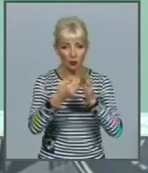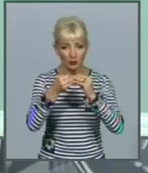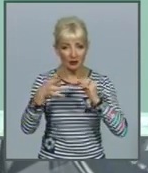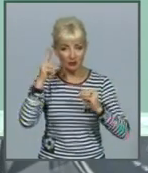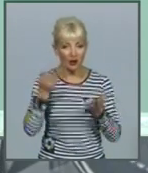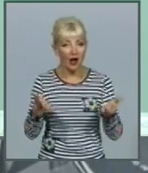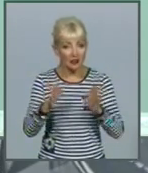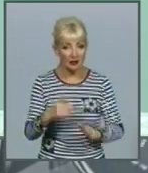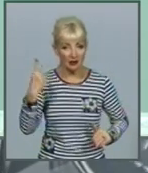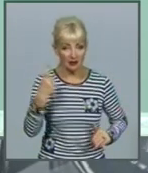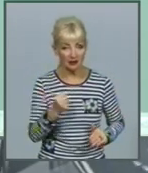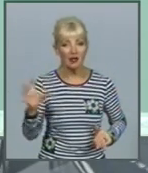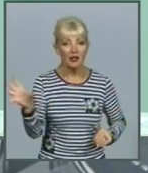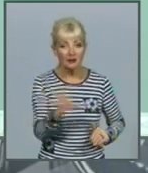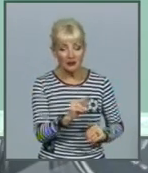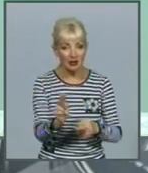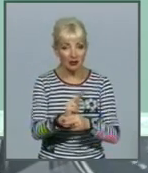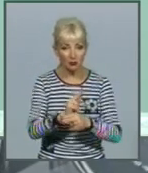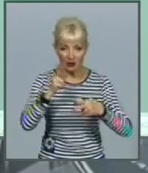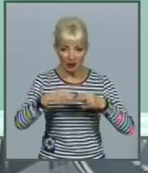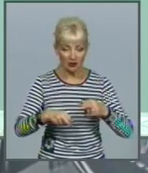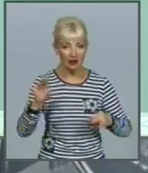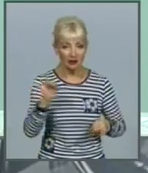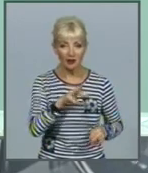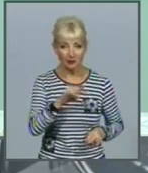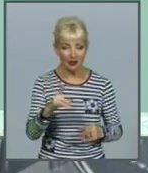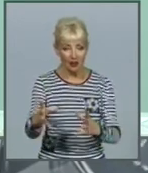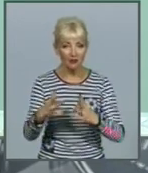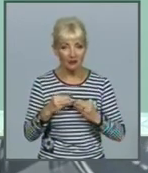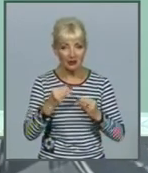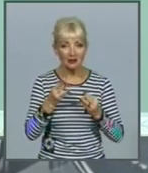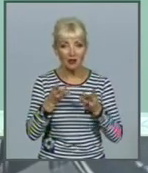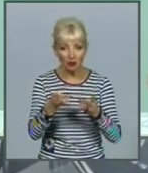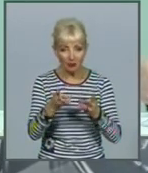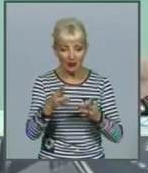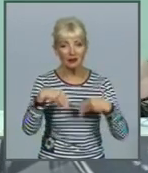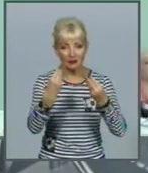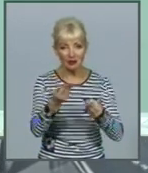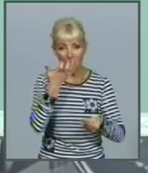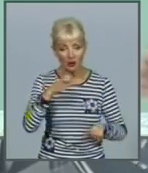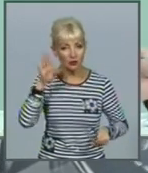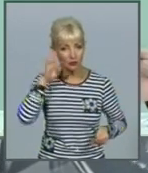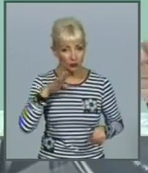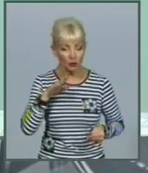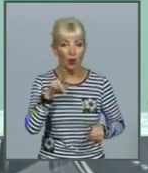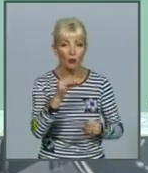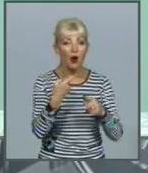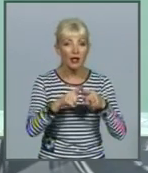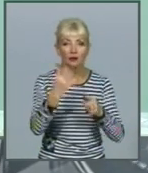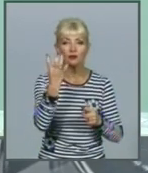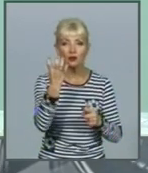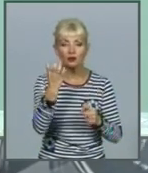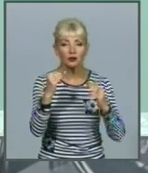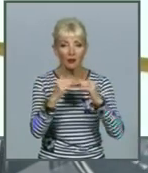работы заканчиваются, и мы вместе с отоплением подадим горячую воду по вот этим 400 домам. Но они там в целом разбросаны